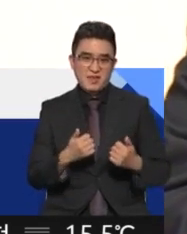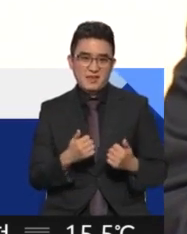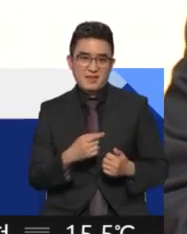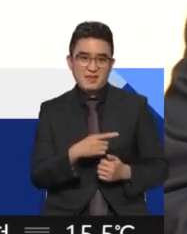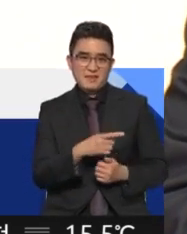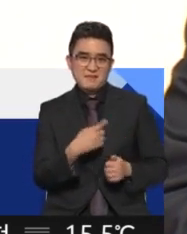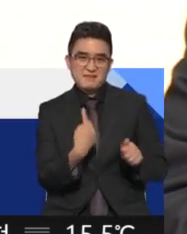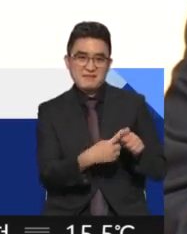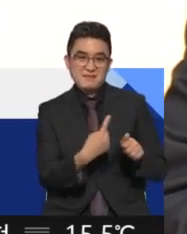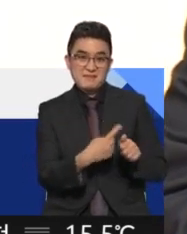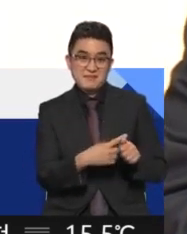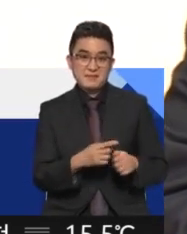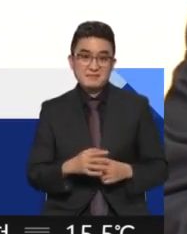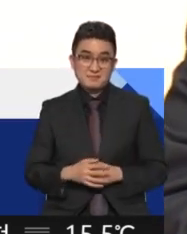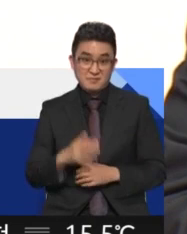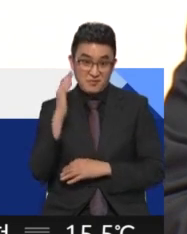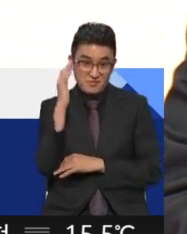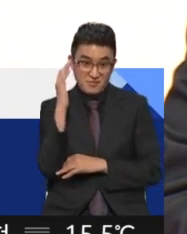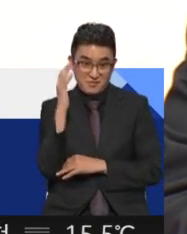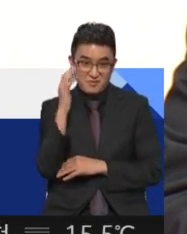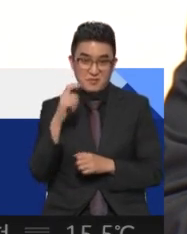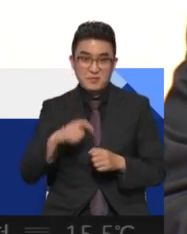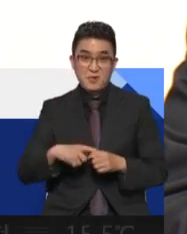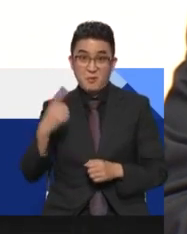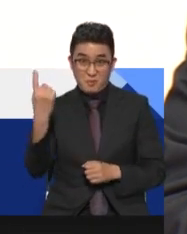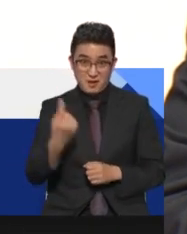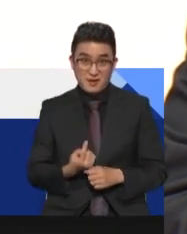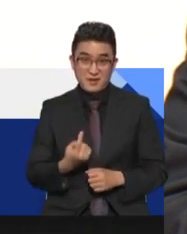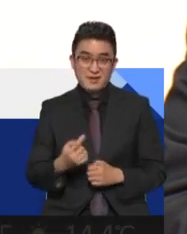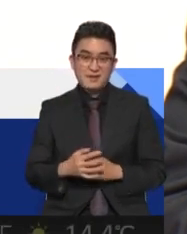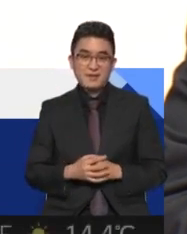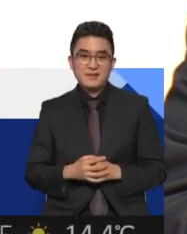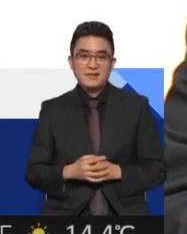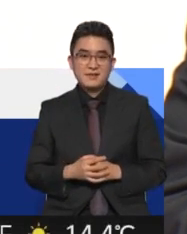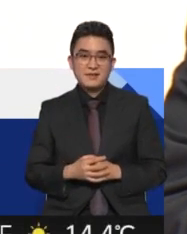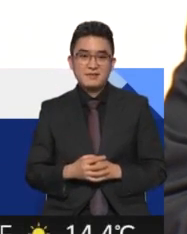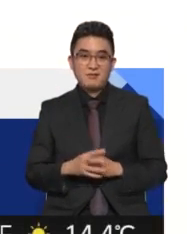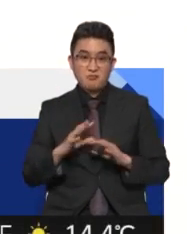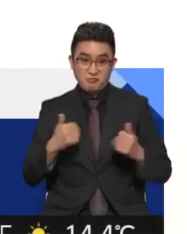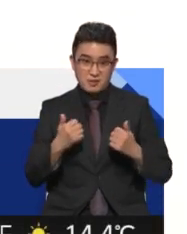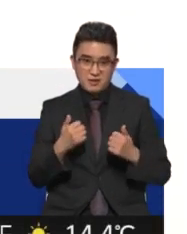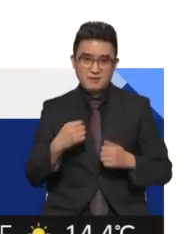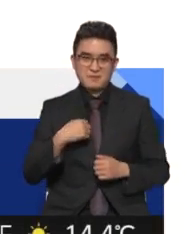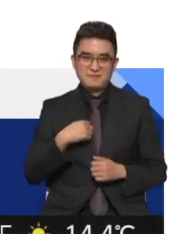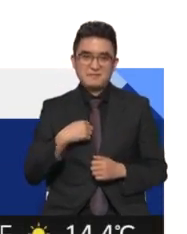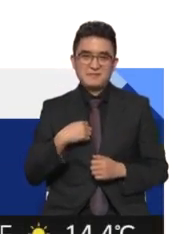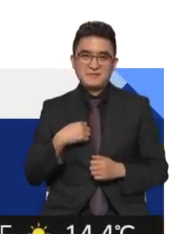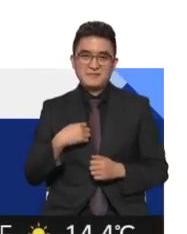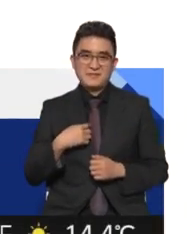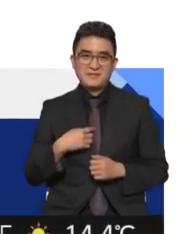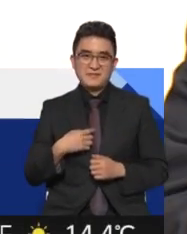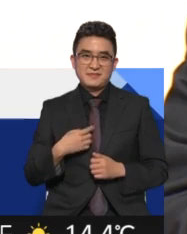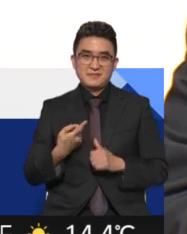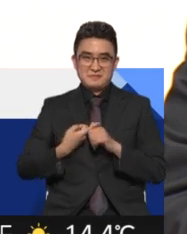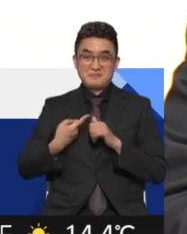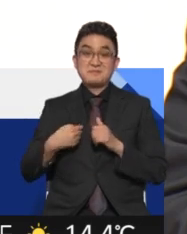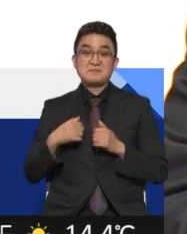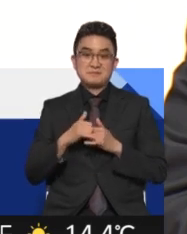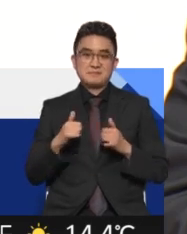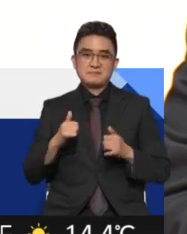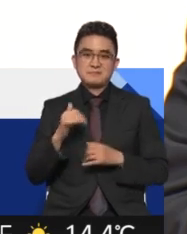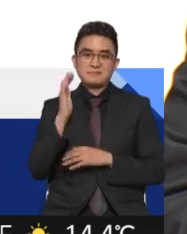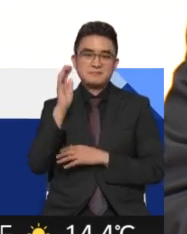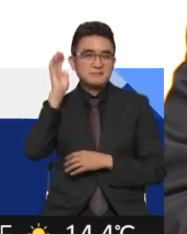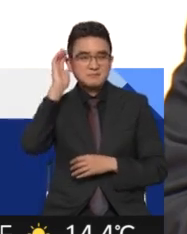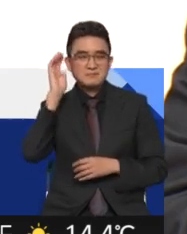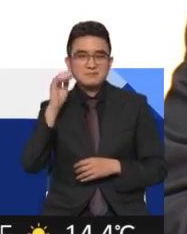xx들한테 연설하러 오겠다는 겁니까 국회에 있는 저이 xx는 그 연설